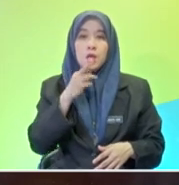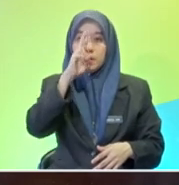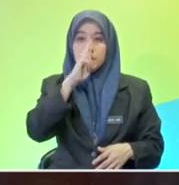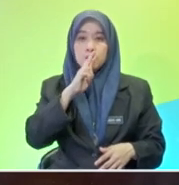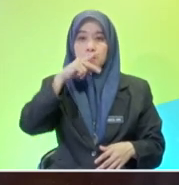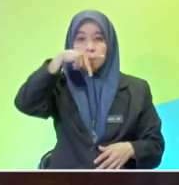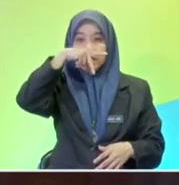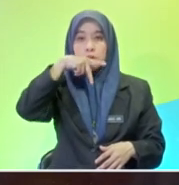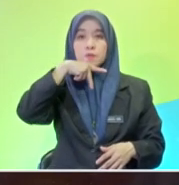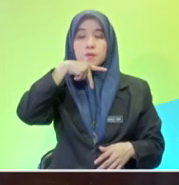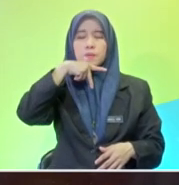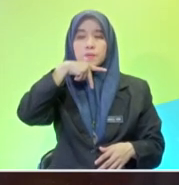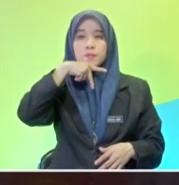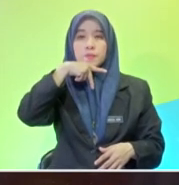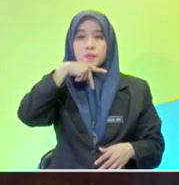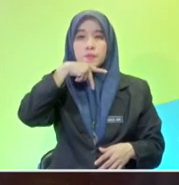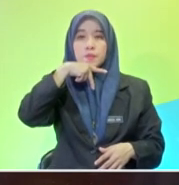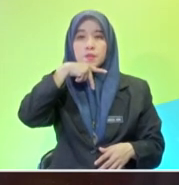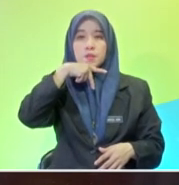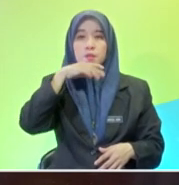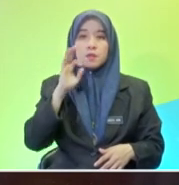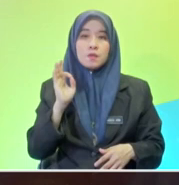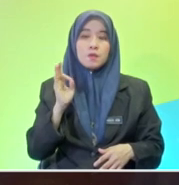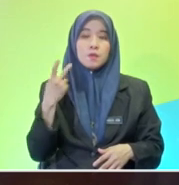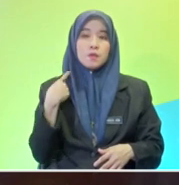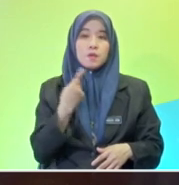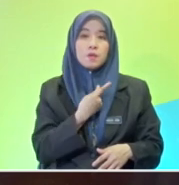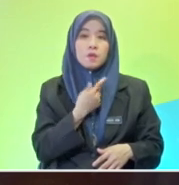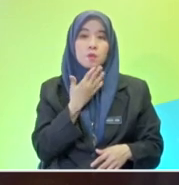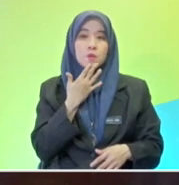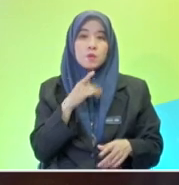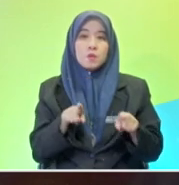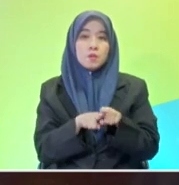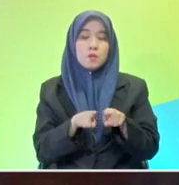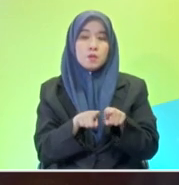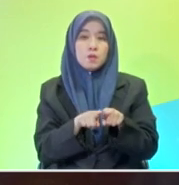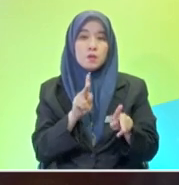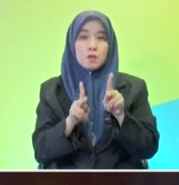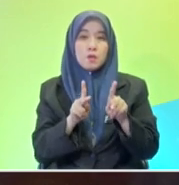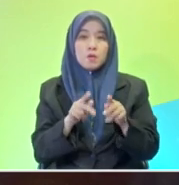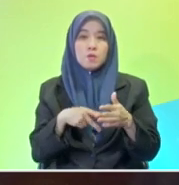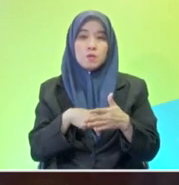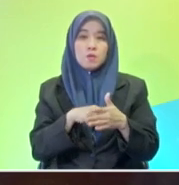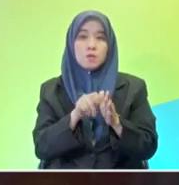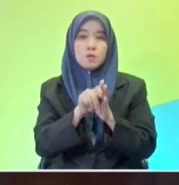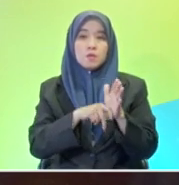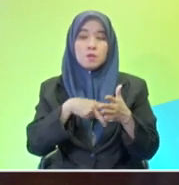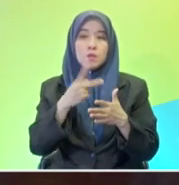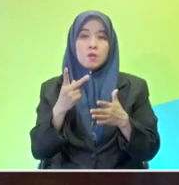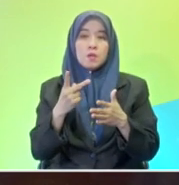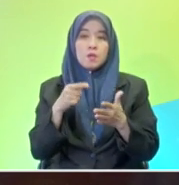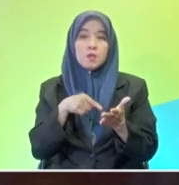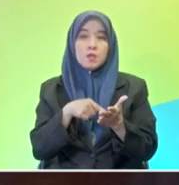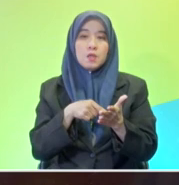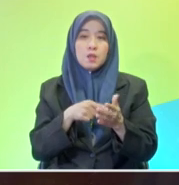Jom semua okey kita warnakan sama-sama murid kalau terkeluar sikit tu tak apa Inilah memang teknik gosokan